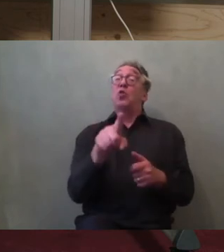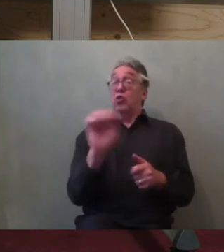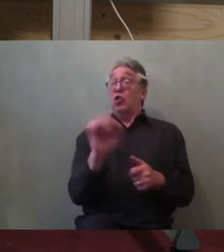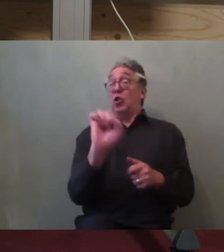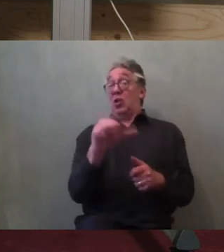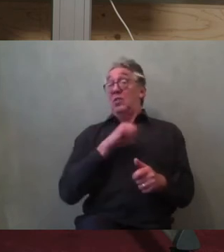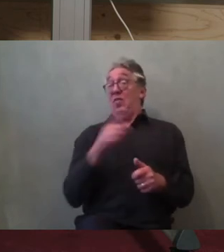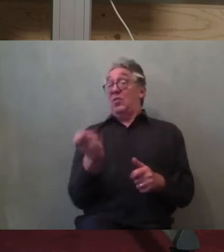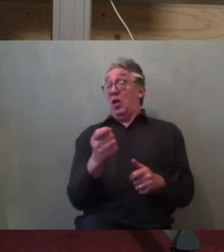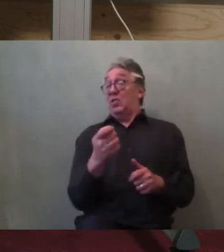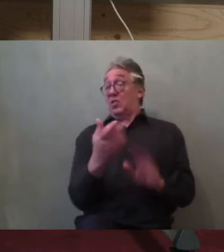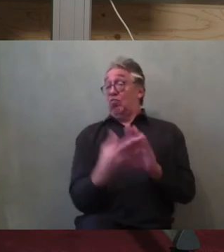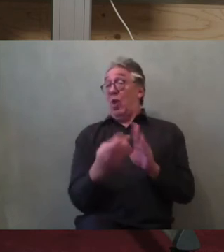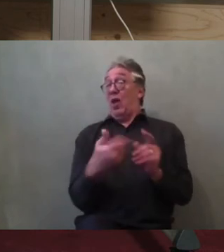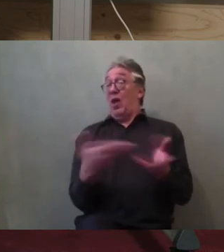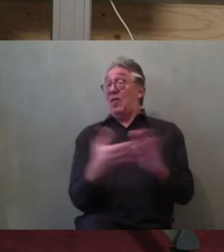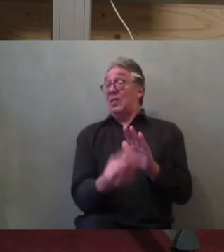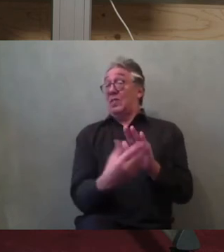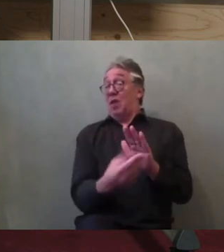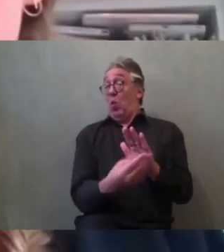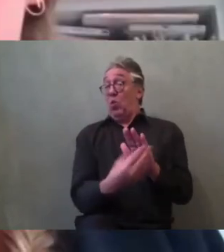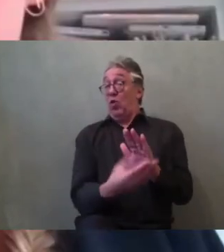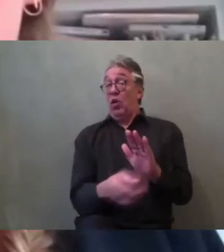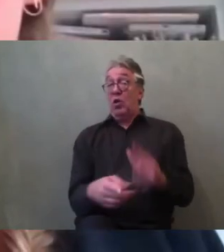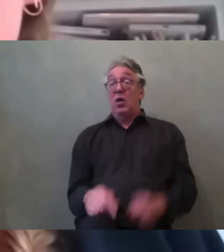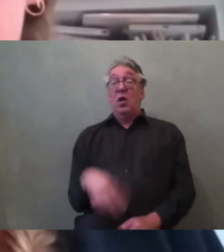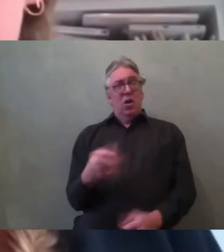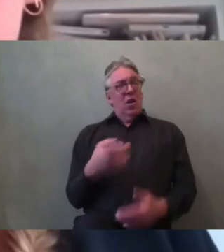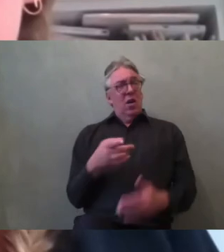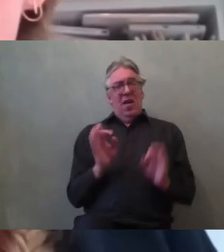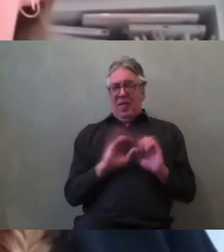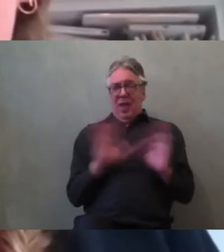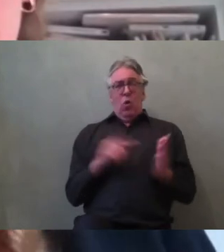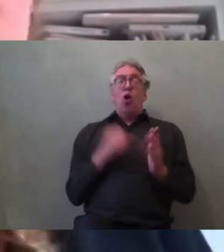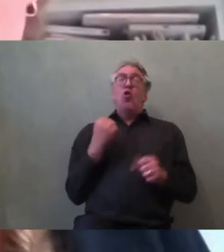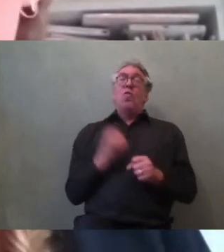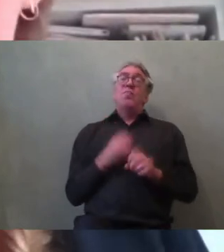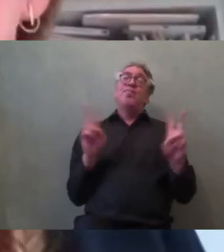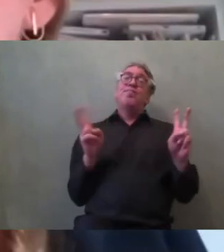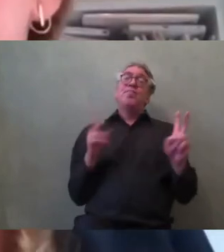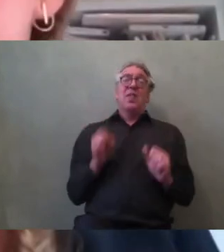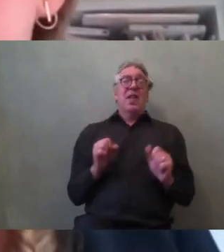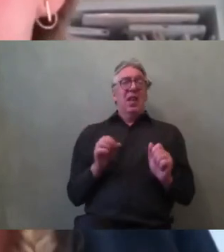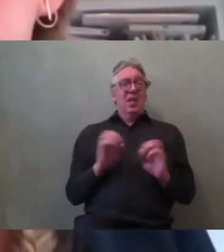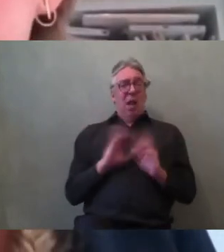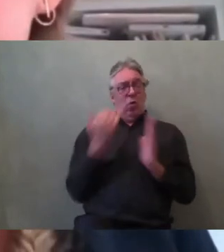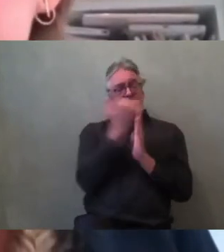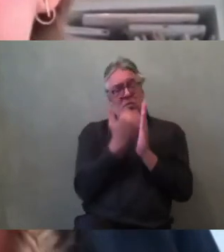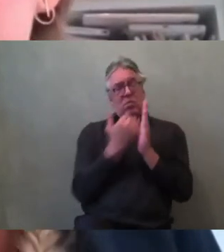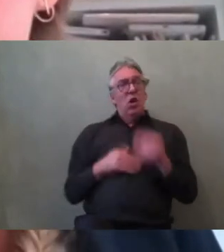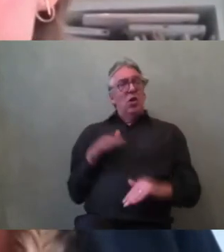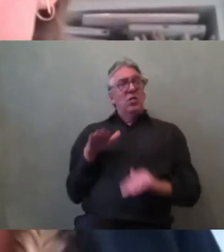hands-on werkboek, waarmee je dus heel erg stapsgewijs je gebouw, maar ook je ontwerpen kunt